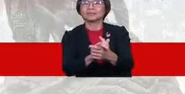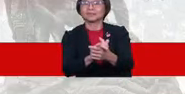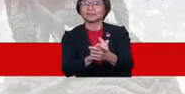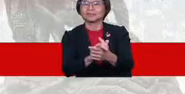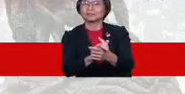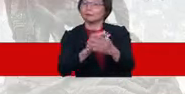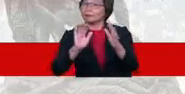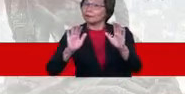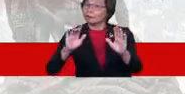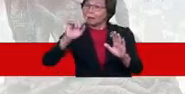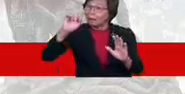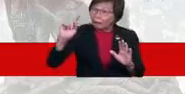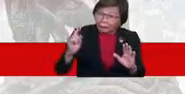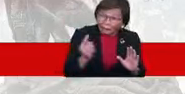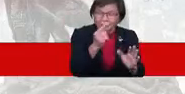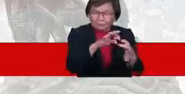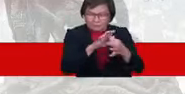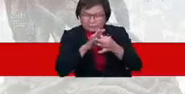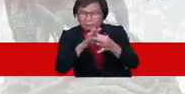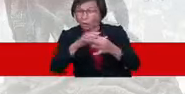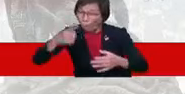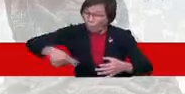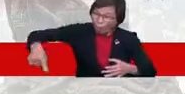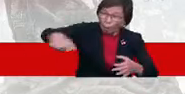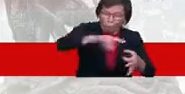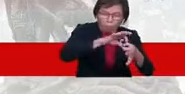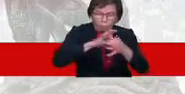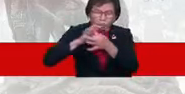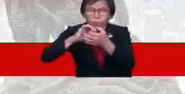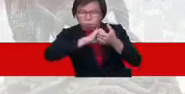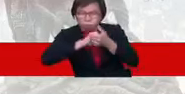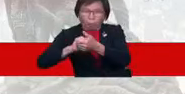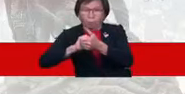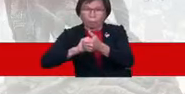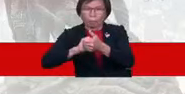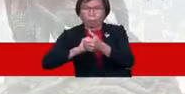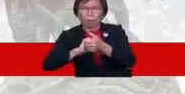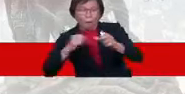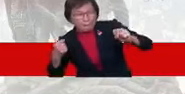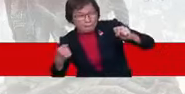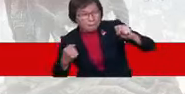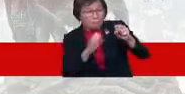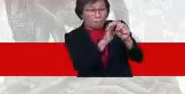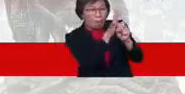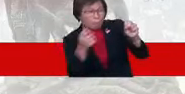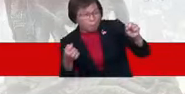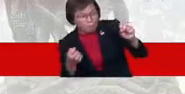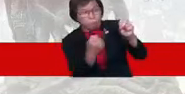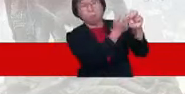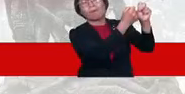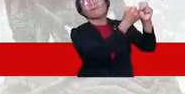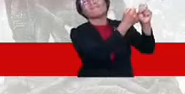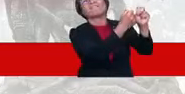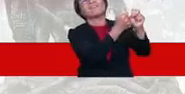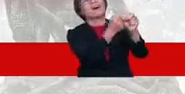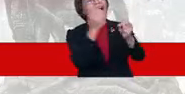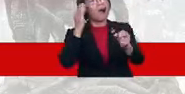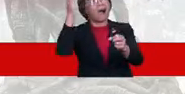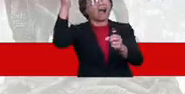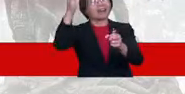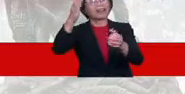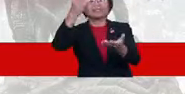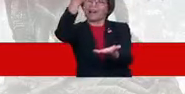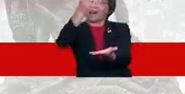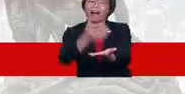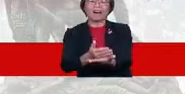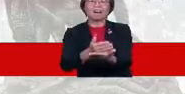kerjasama penuh daripada semua PH peperangan melawan Pendem ikopin antin akan berakhir dengan